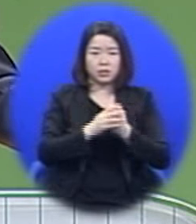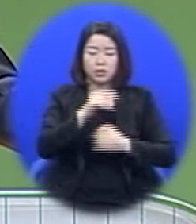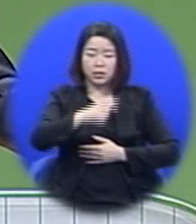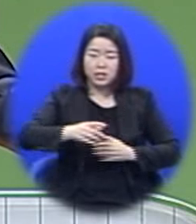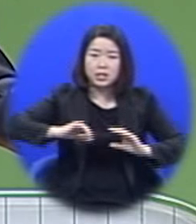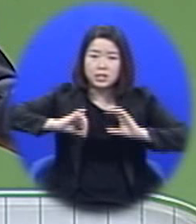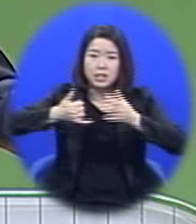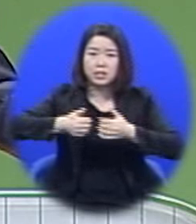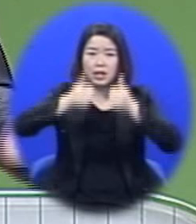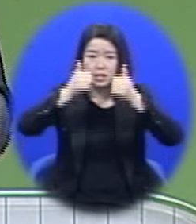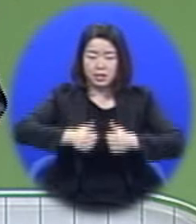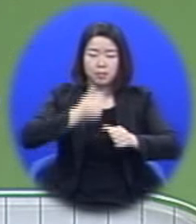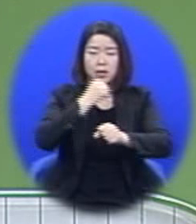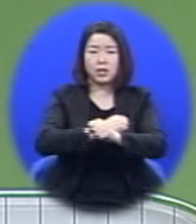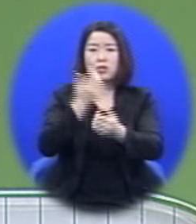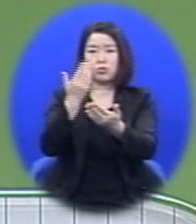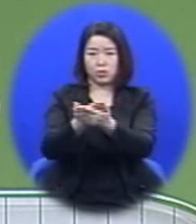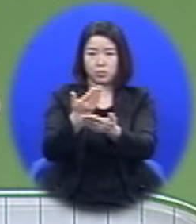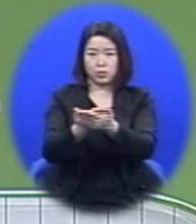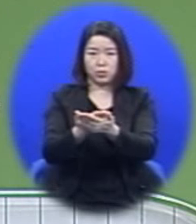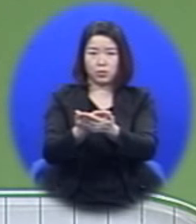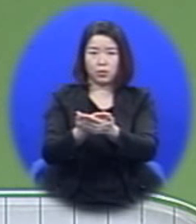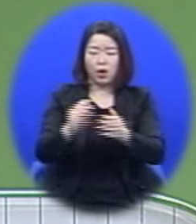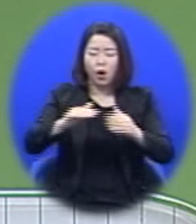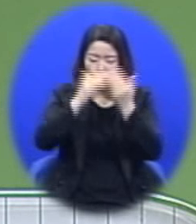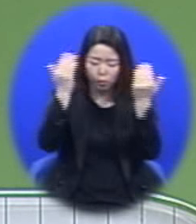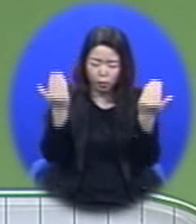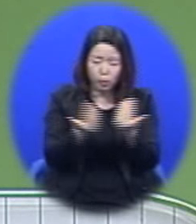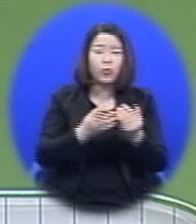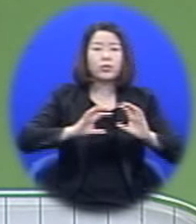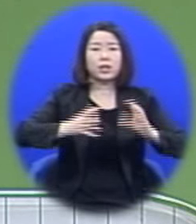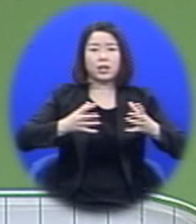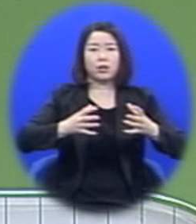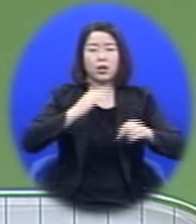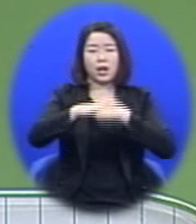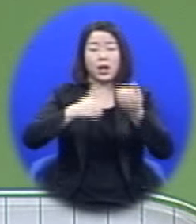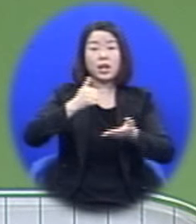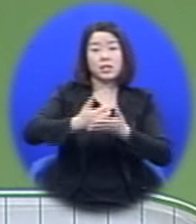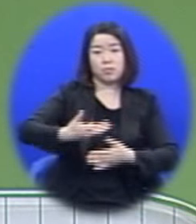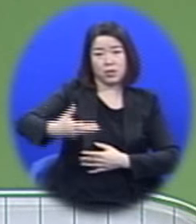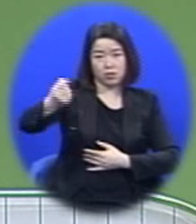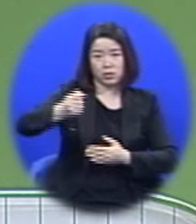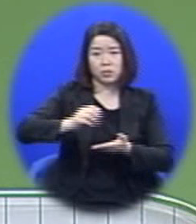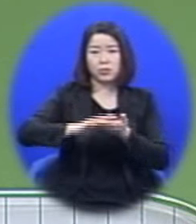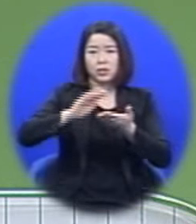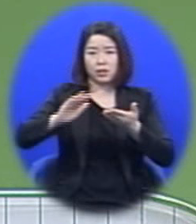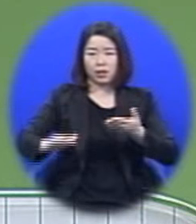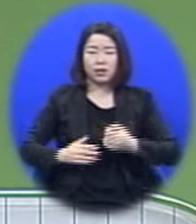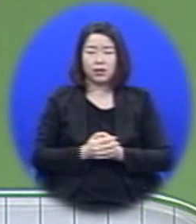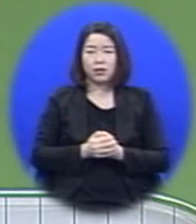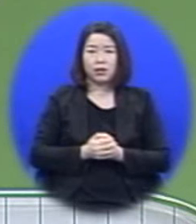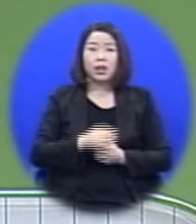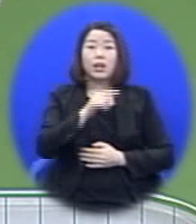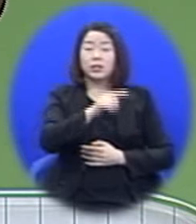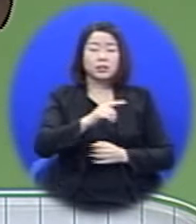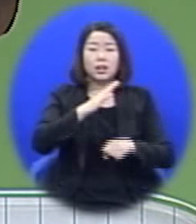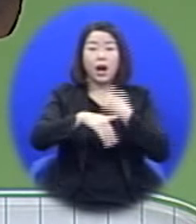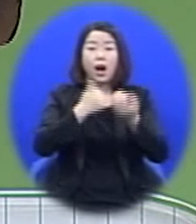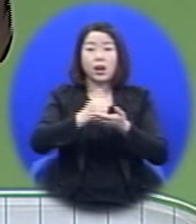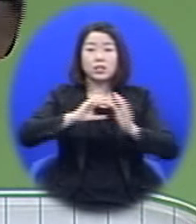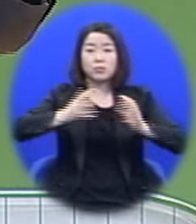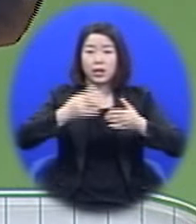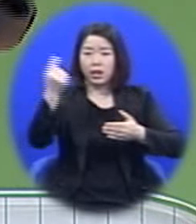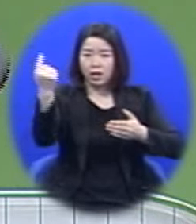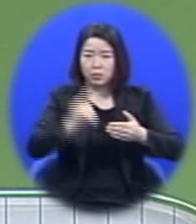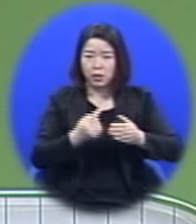세상을 재판하여 주십시오. 온 나라가 하나님의 것입니다. 그는 하나님의 나라가